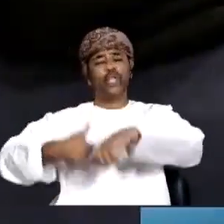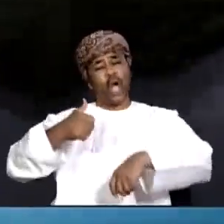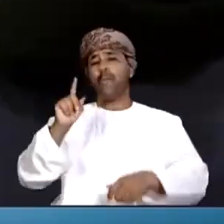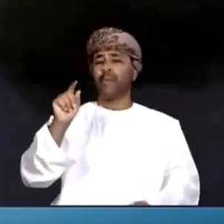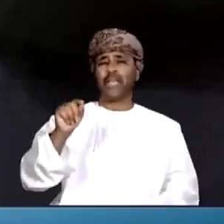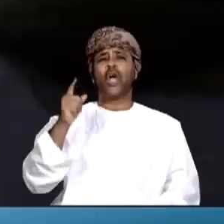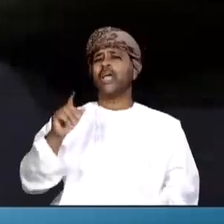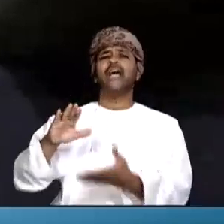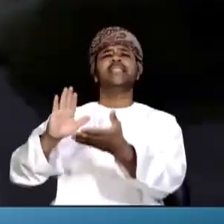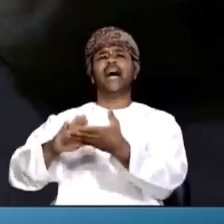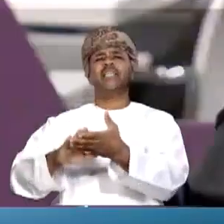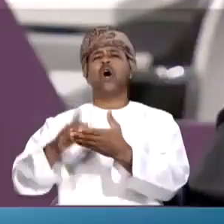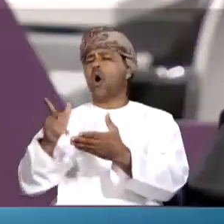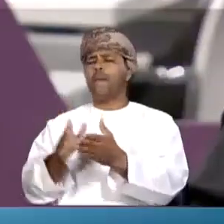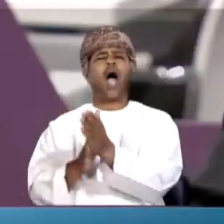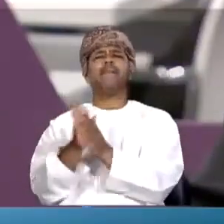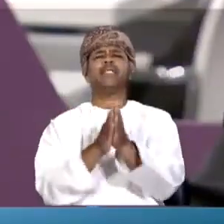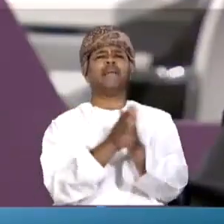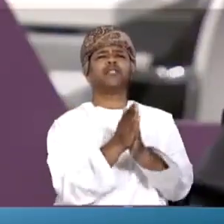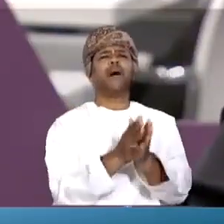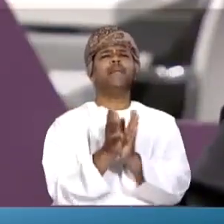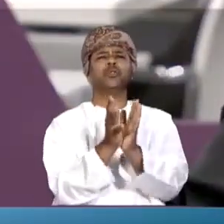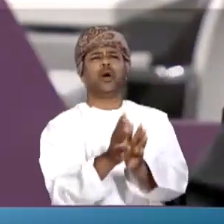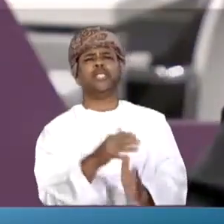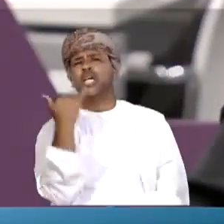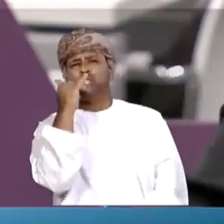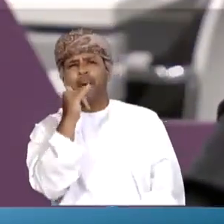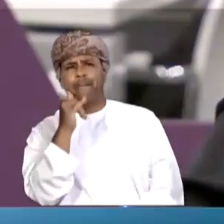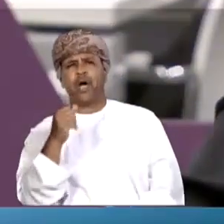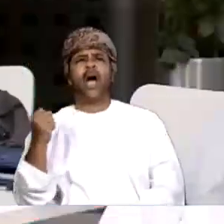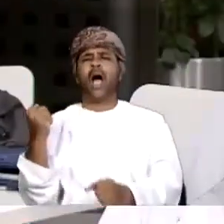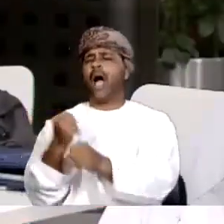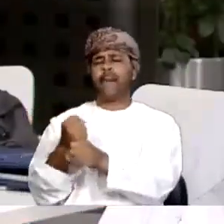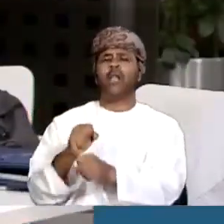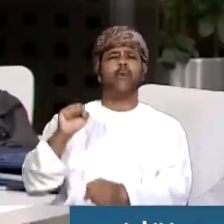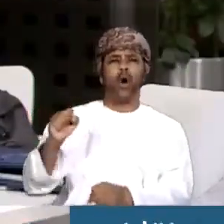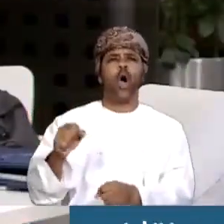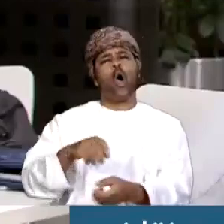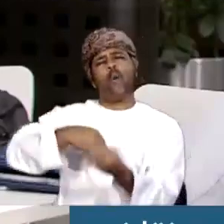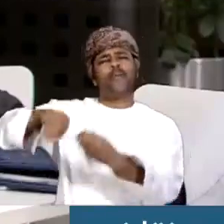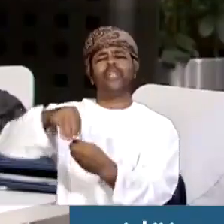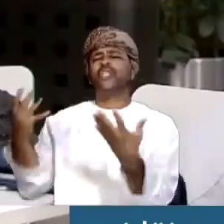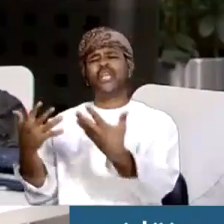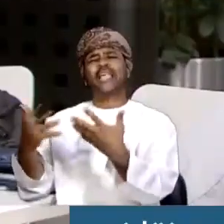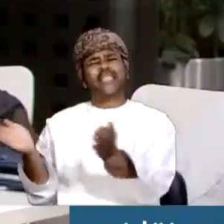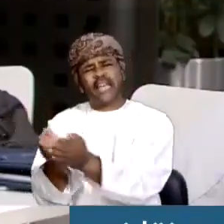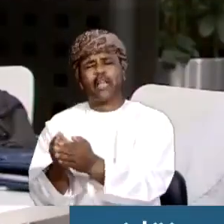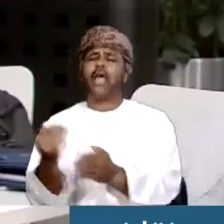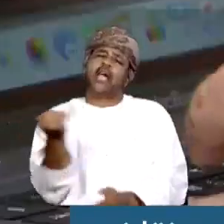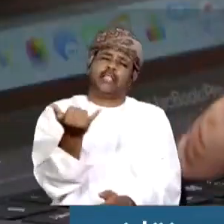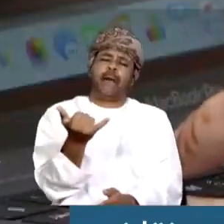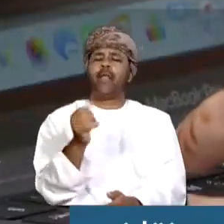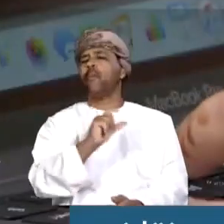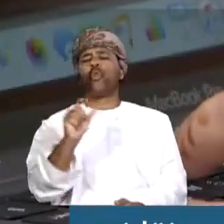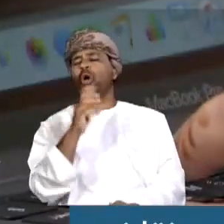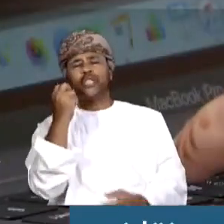والتي ساهمت في تشجيع وتحفيز مجموعة من رواد الأعمال وممثلي الشركات الصغيرة على الاهتمام